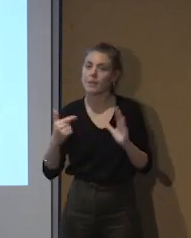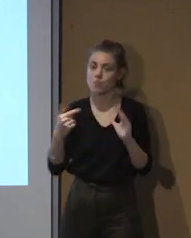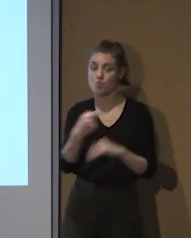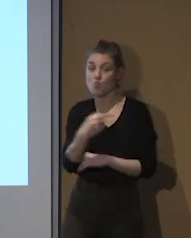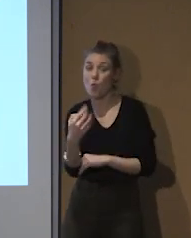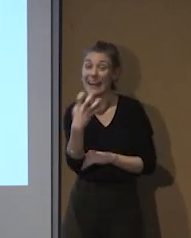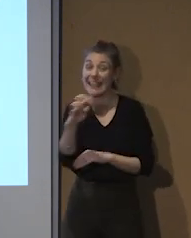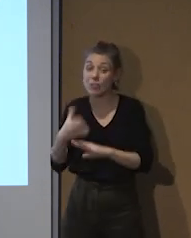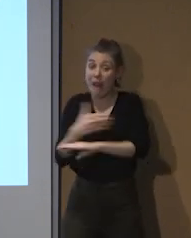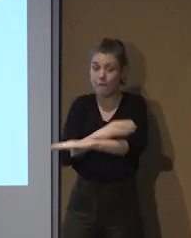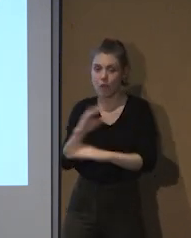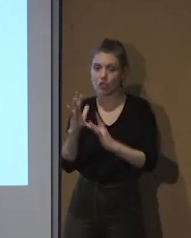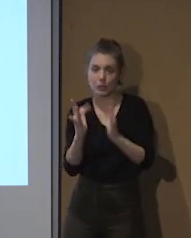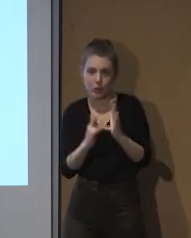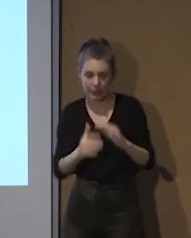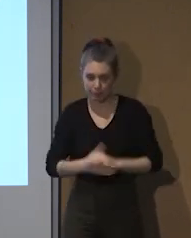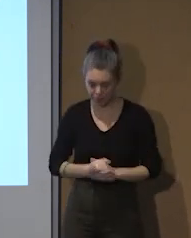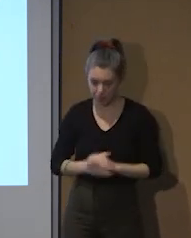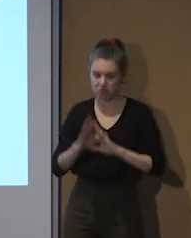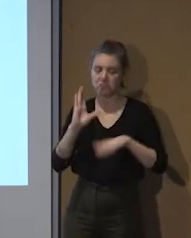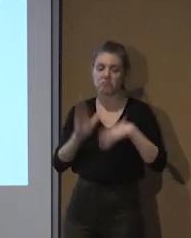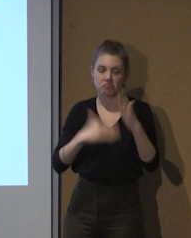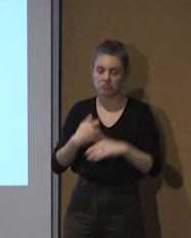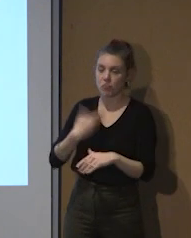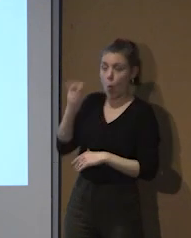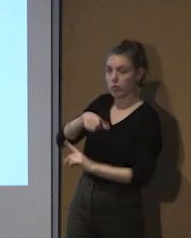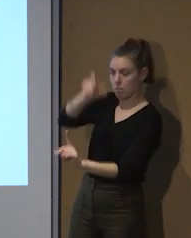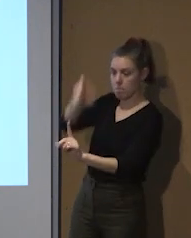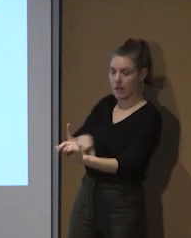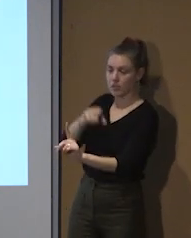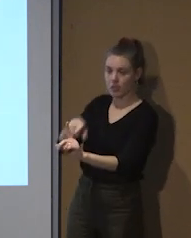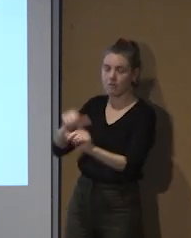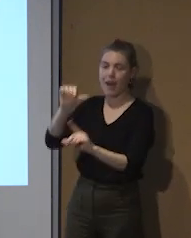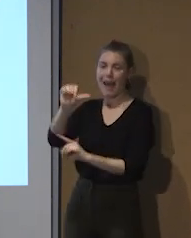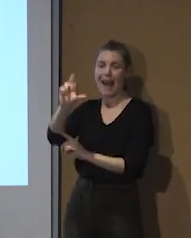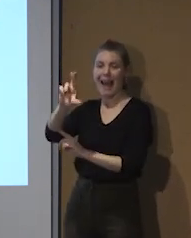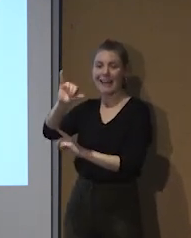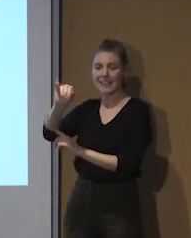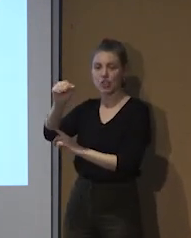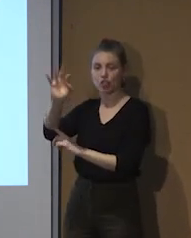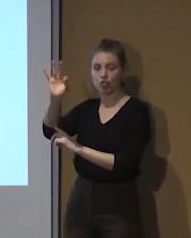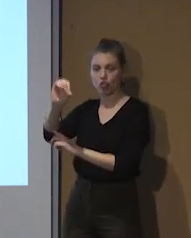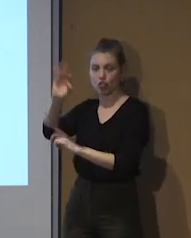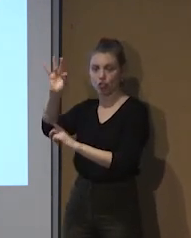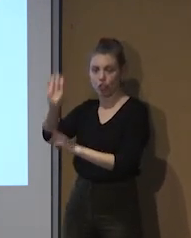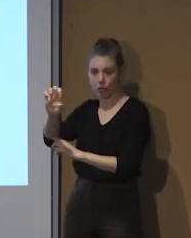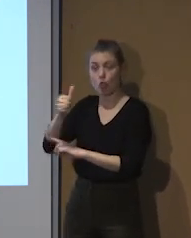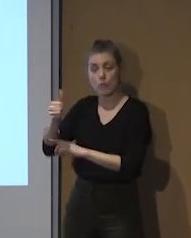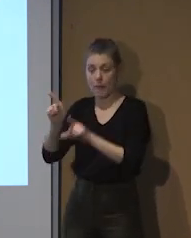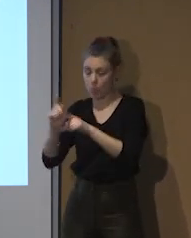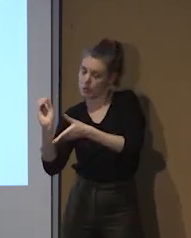Aristote, disciple d'Hippocrate, continue avec les mêmes notions, en conseillant la gymnastique et en évitant les